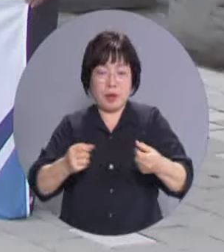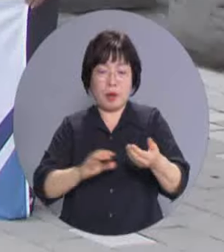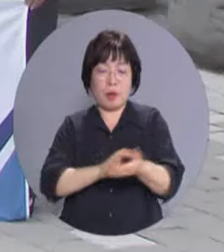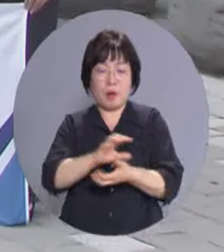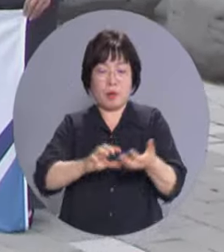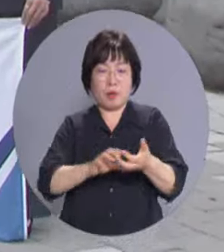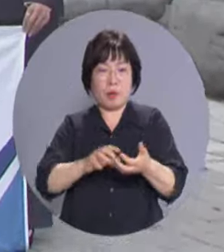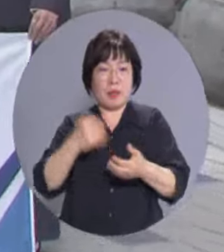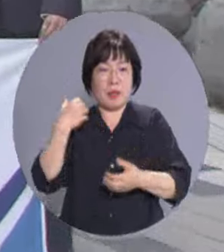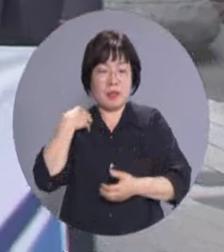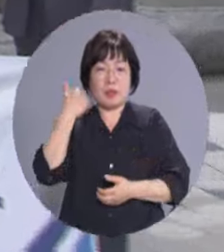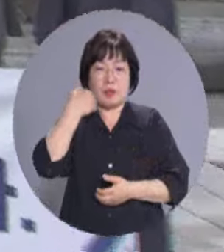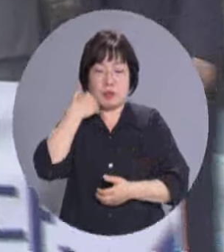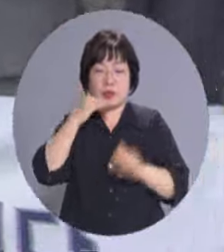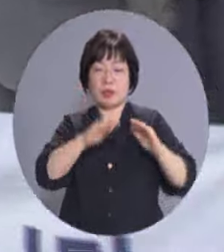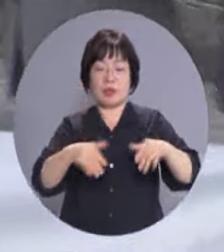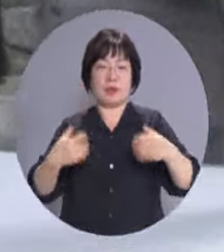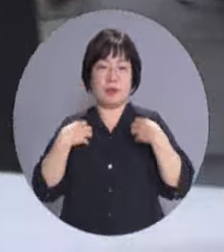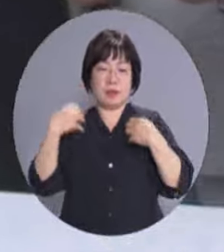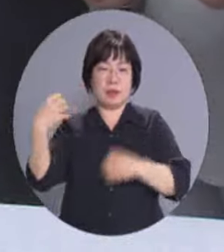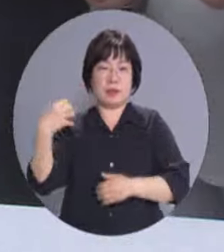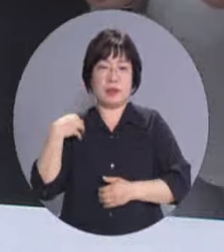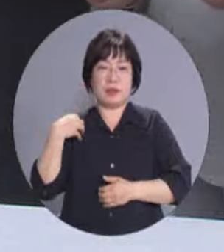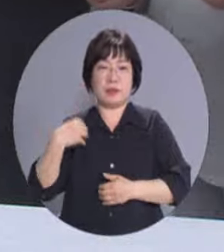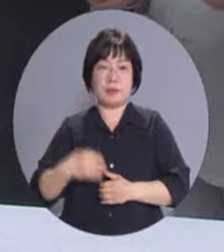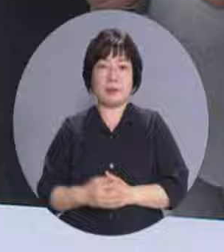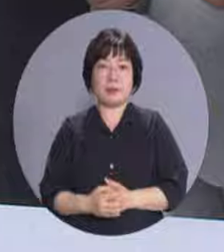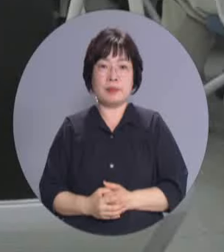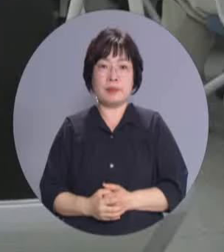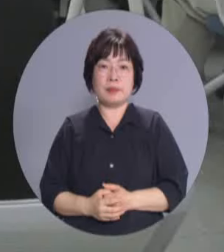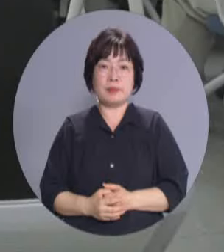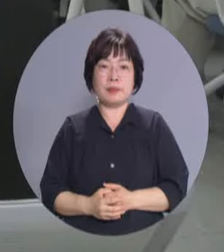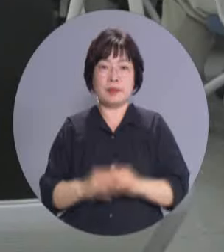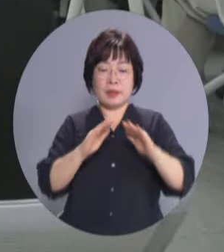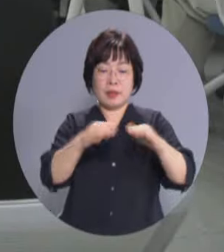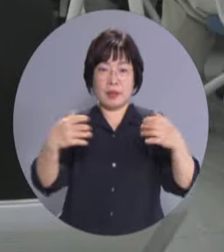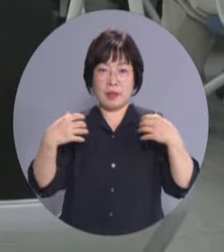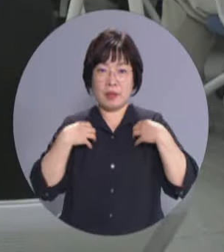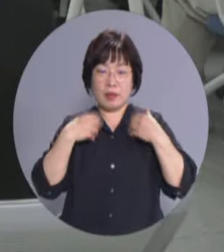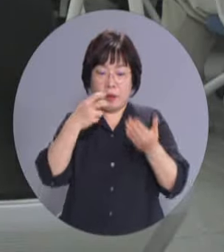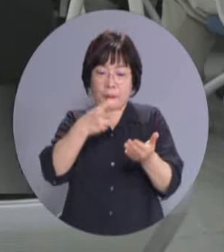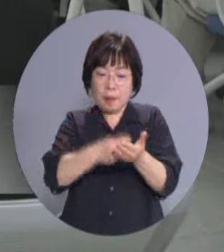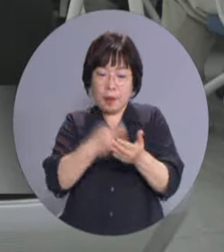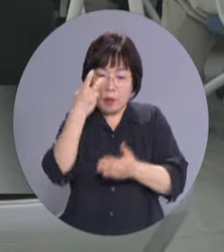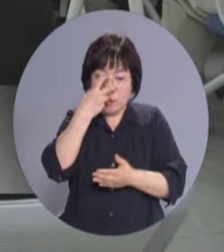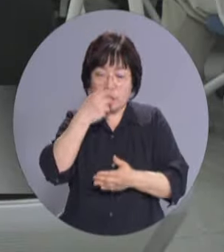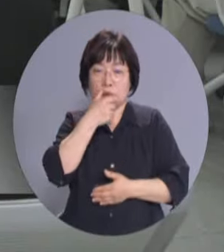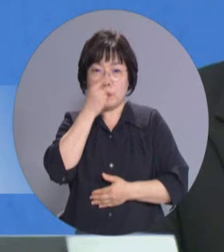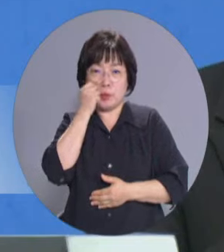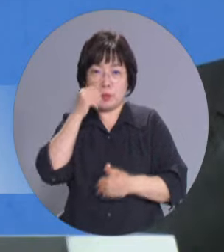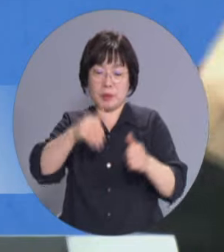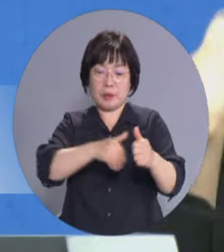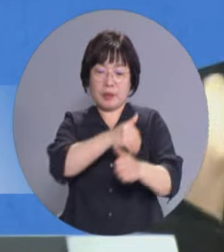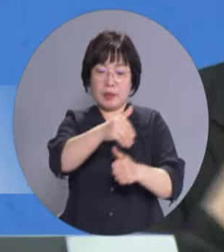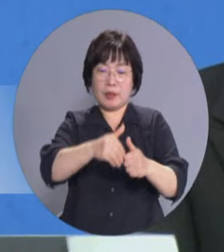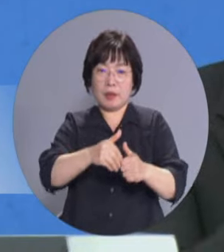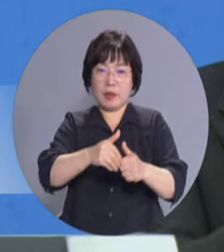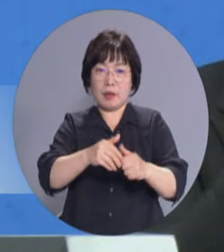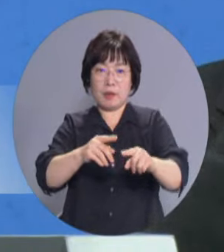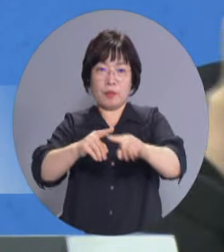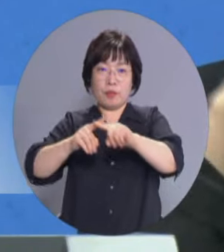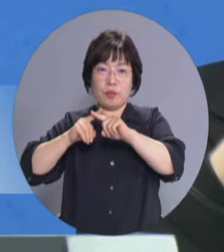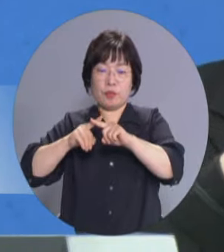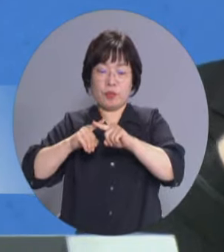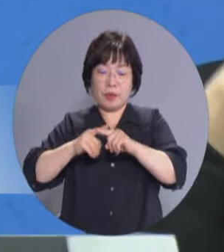책임이 전남도에 있다고 격하고 있습니다 전남도가 법적 검토도 부족한 상태에서 일방적이고